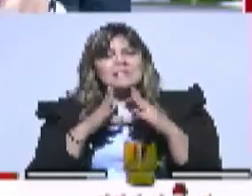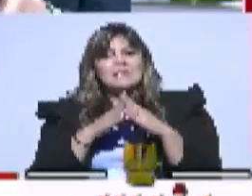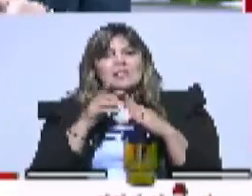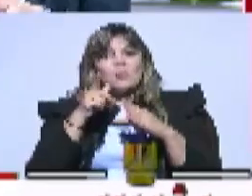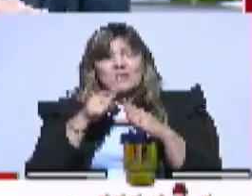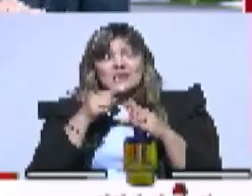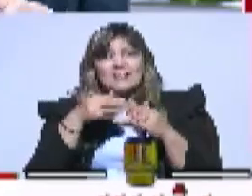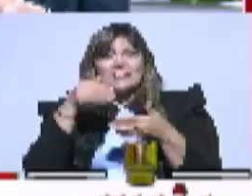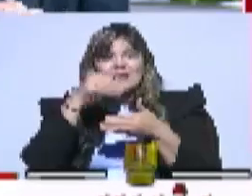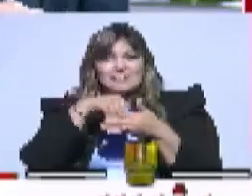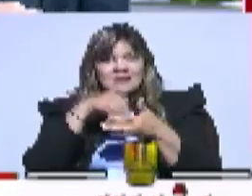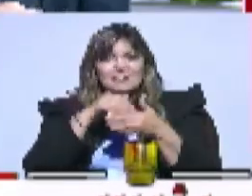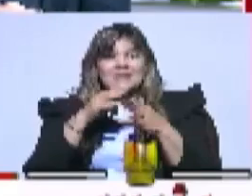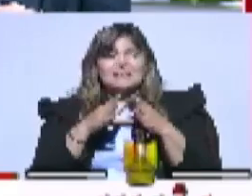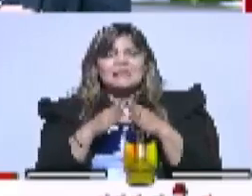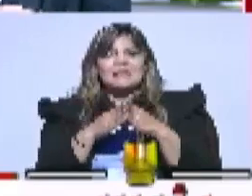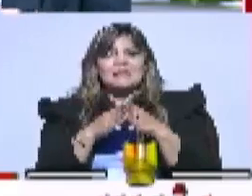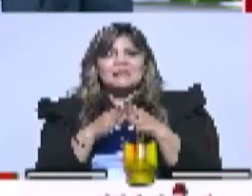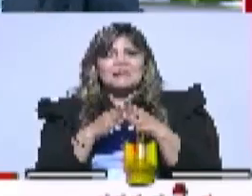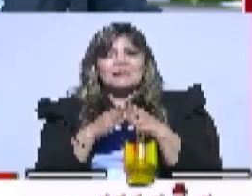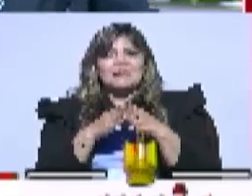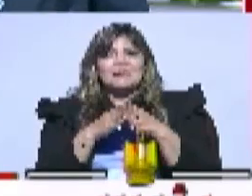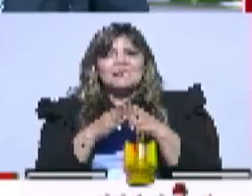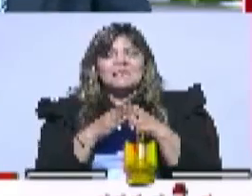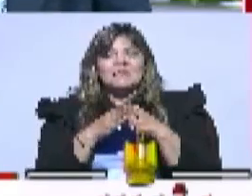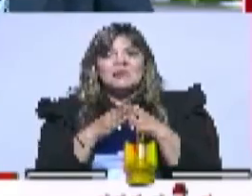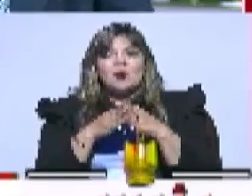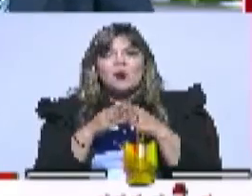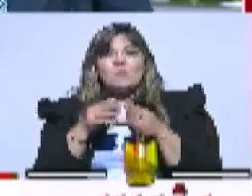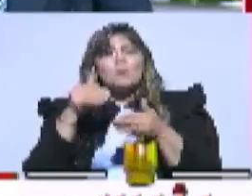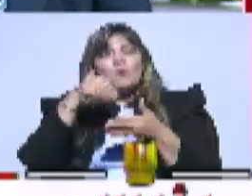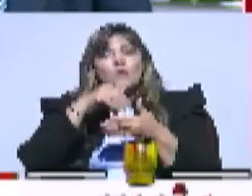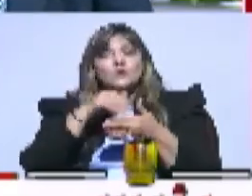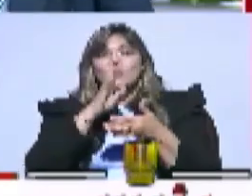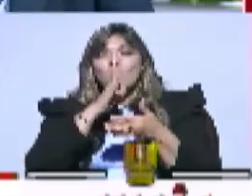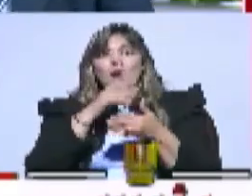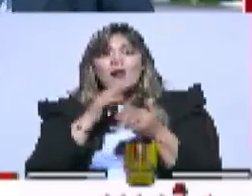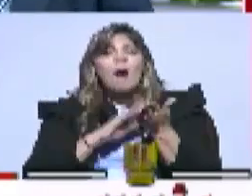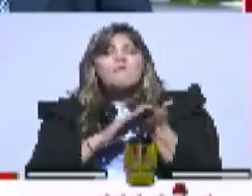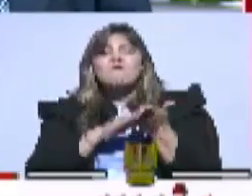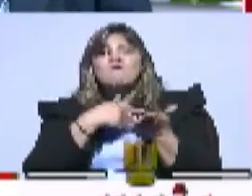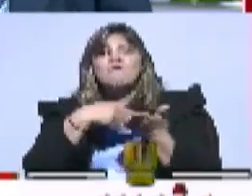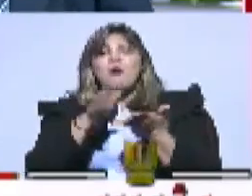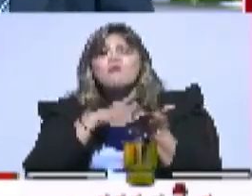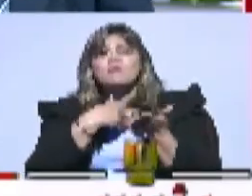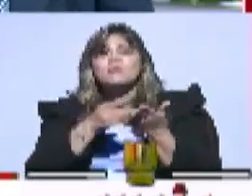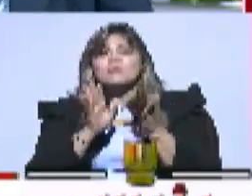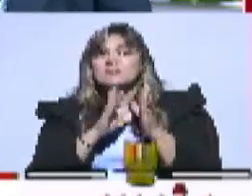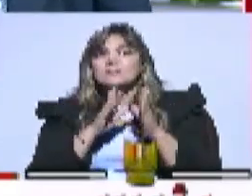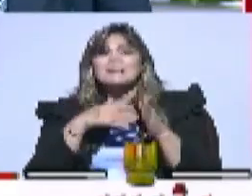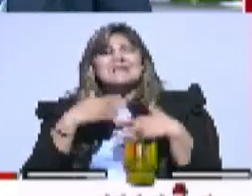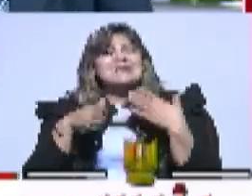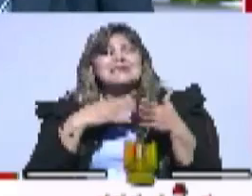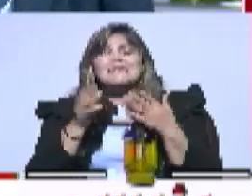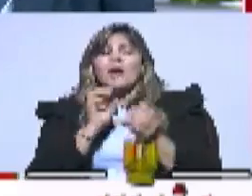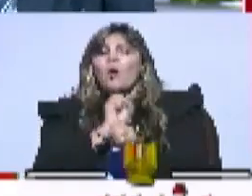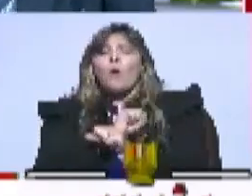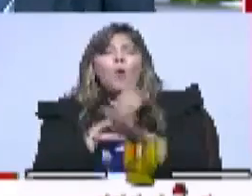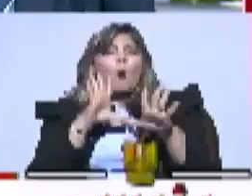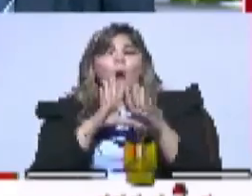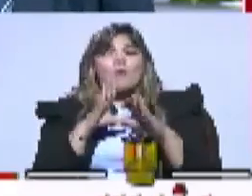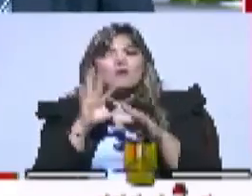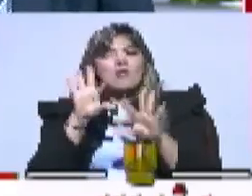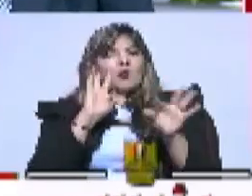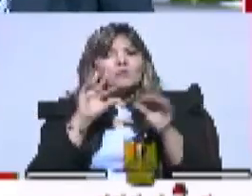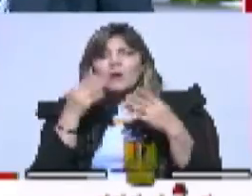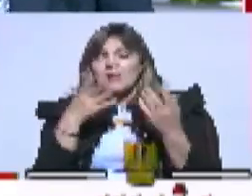وانك تدلي بدلوك في العملية السياسية. ان شاء الله يا رب تحط الورقة فاضية، ان شاء الله تشطب عليها، ان شاء الله تختار اللي